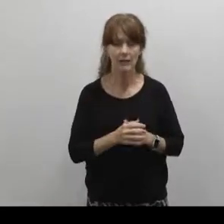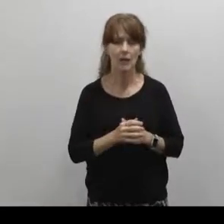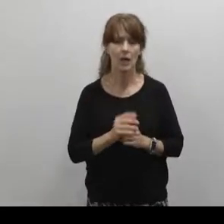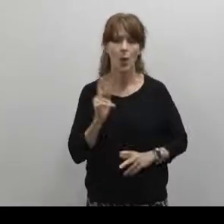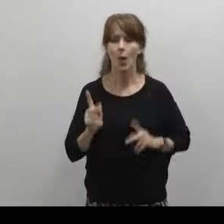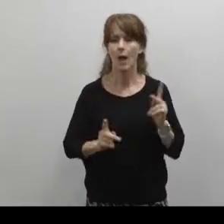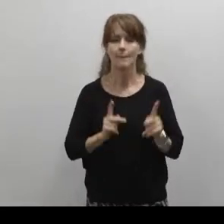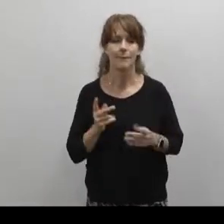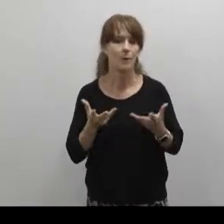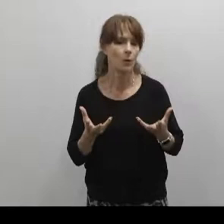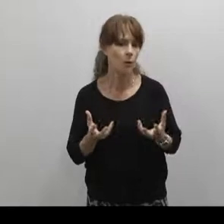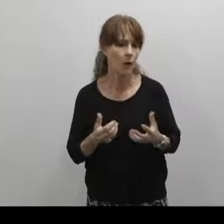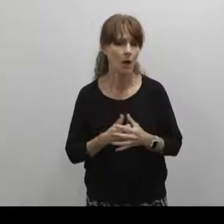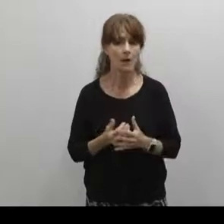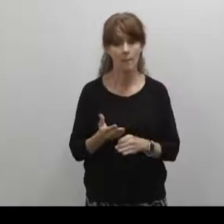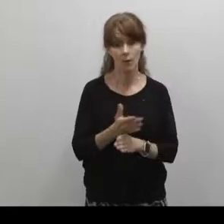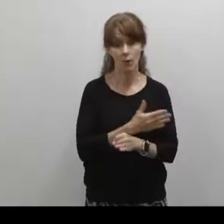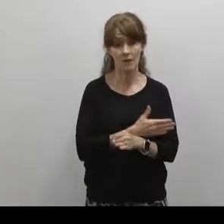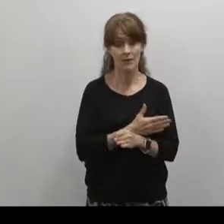dương